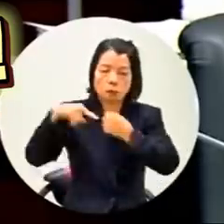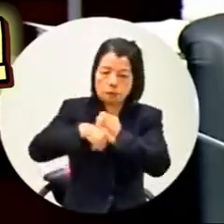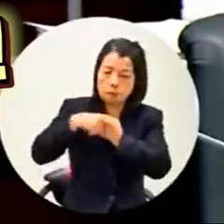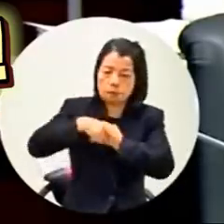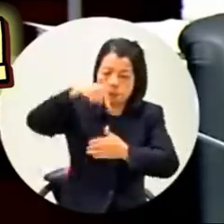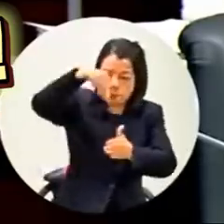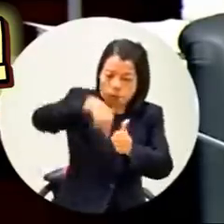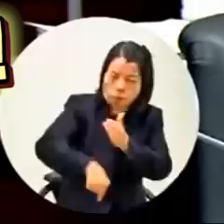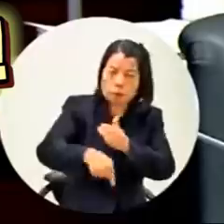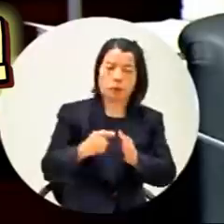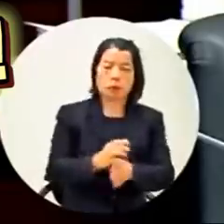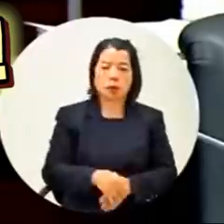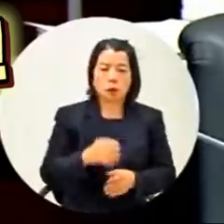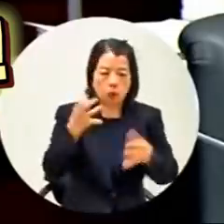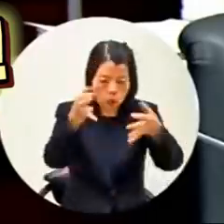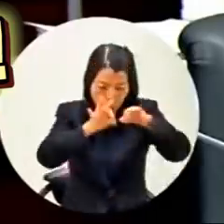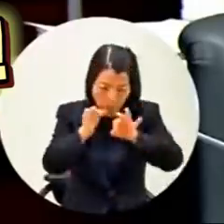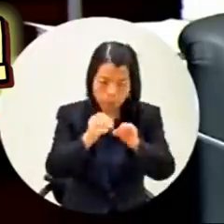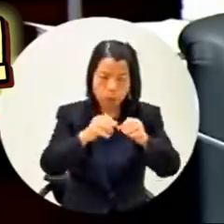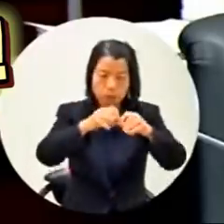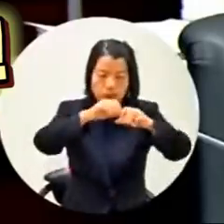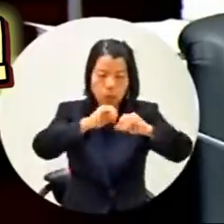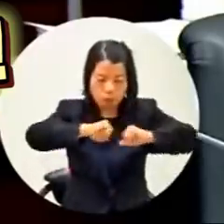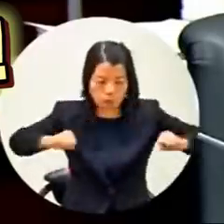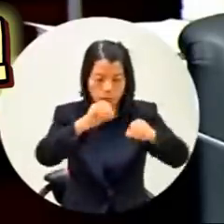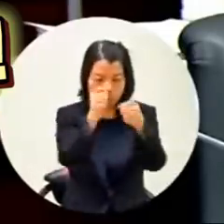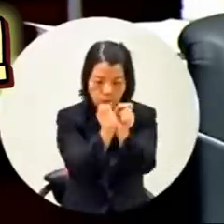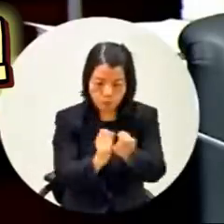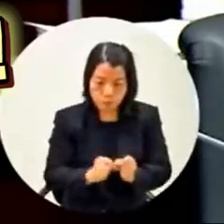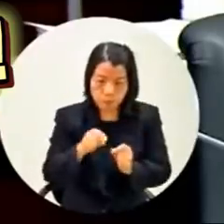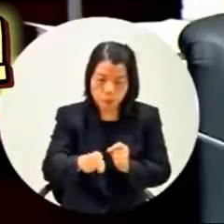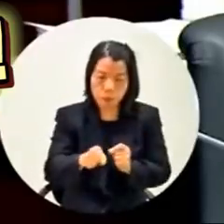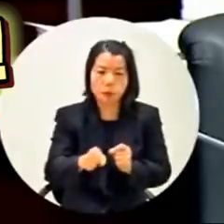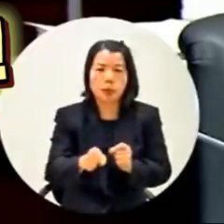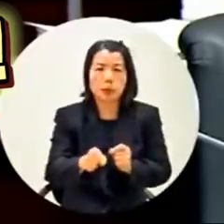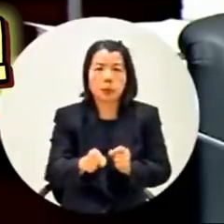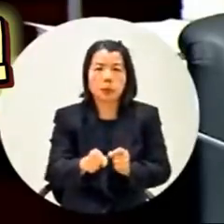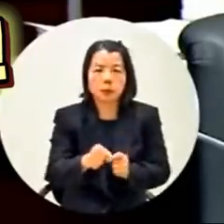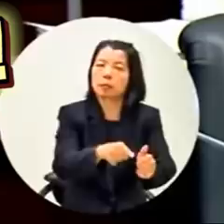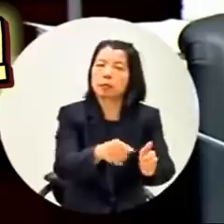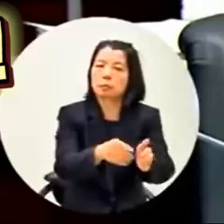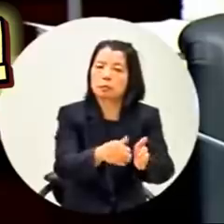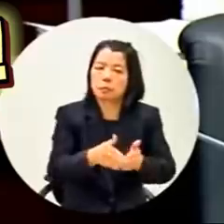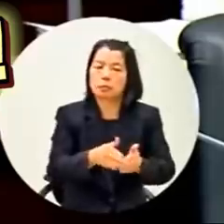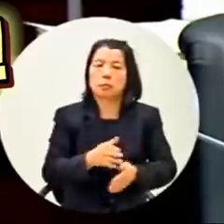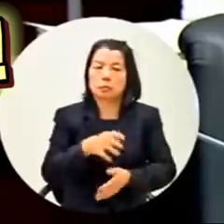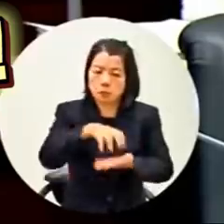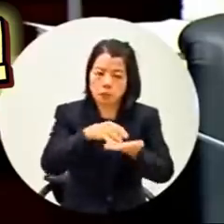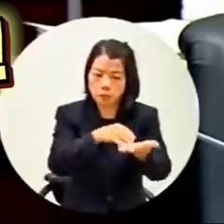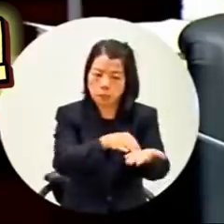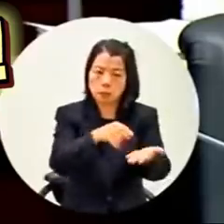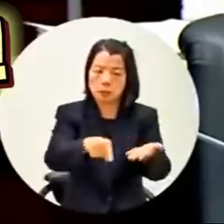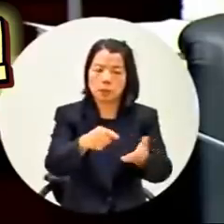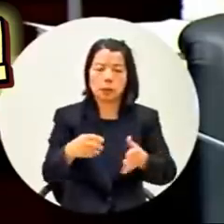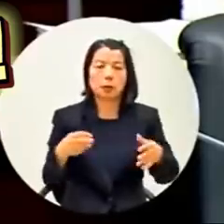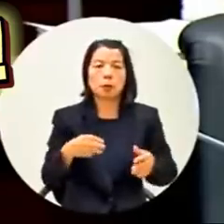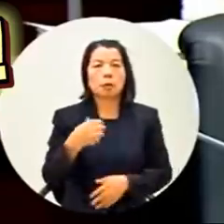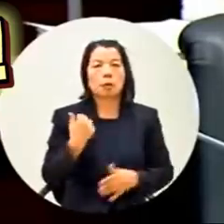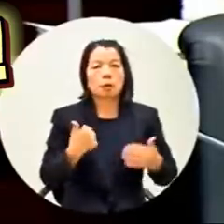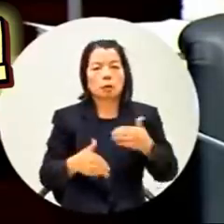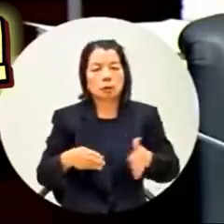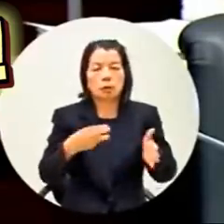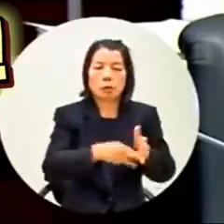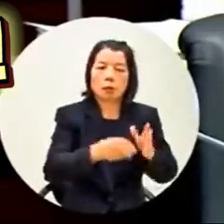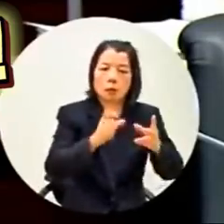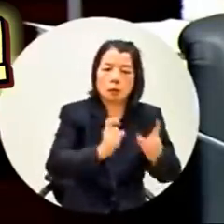真相查个水落石出，来跟高雄市民来做一个交代。新达港自民国100年